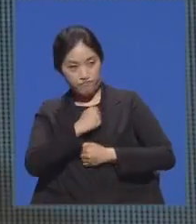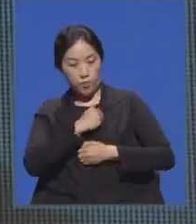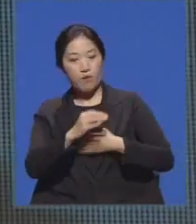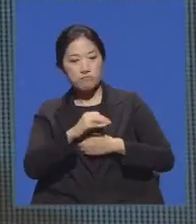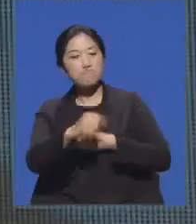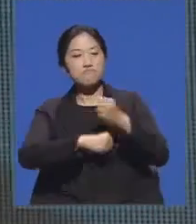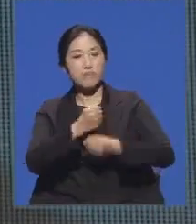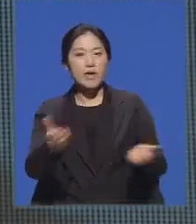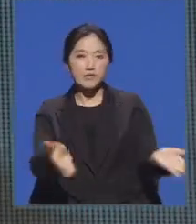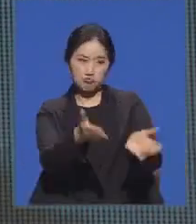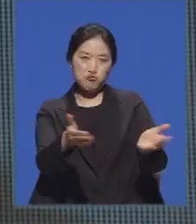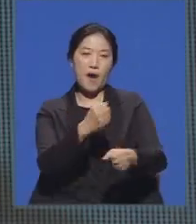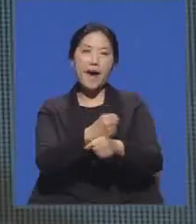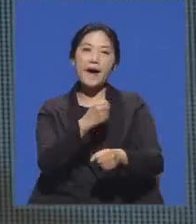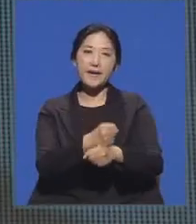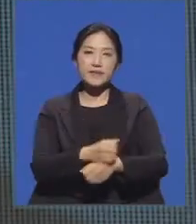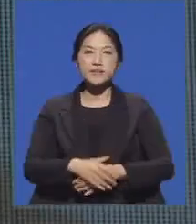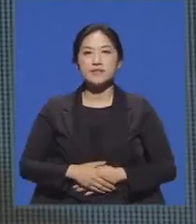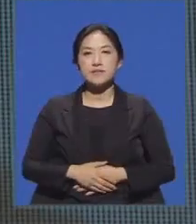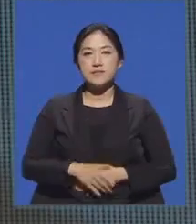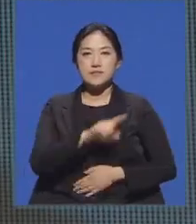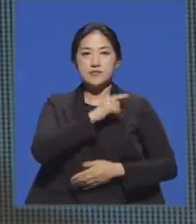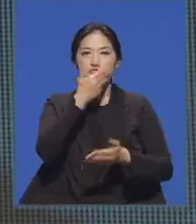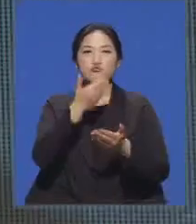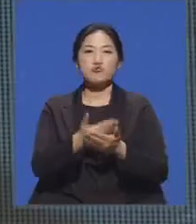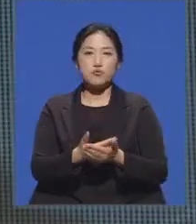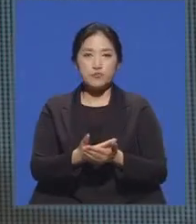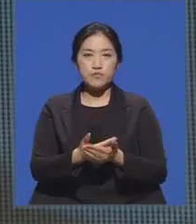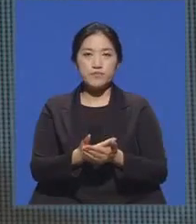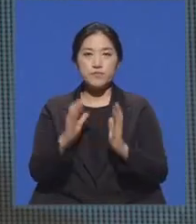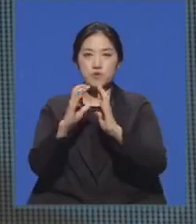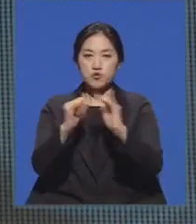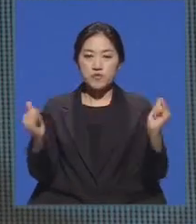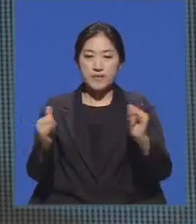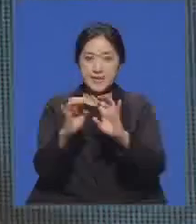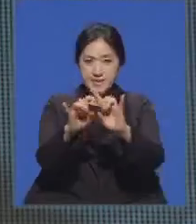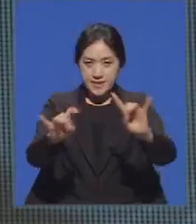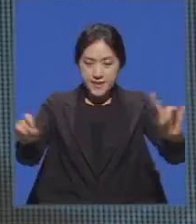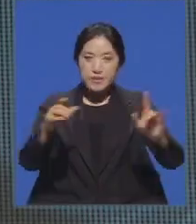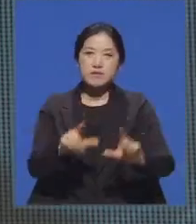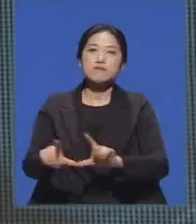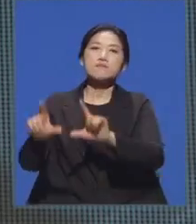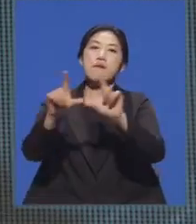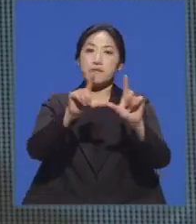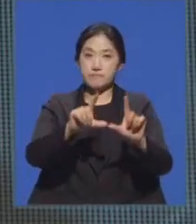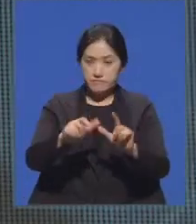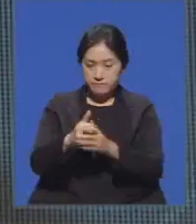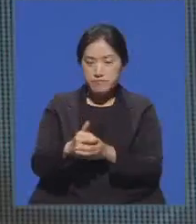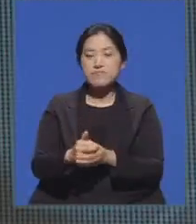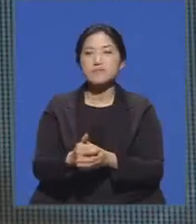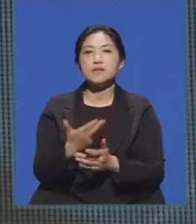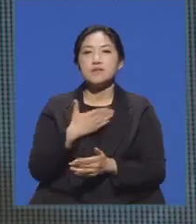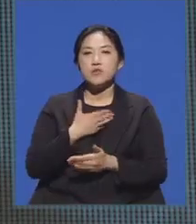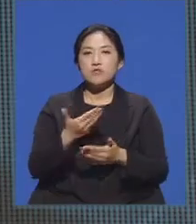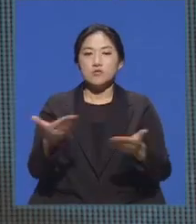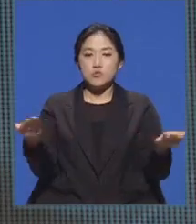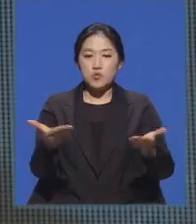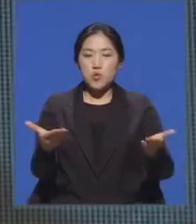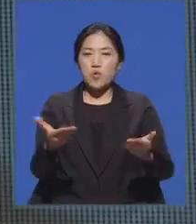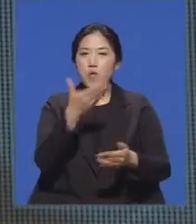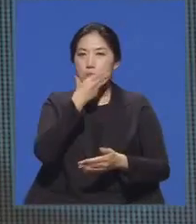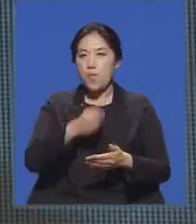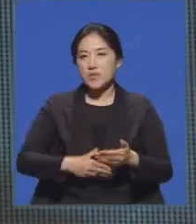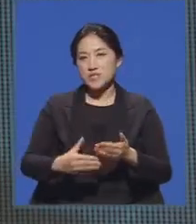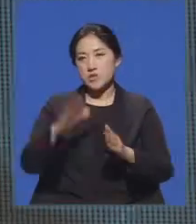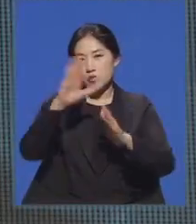기업 활동을 할 수 있도록 하겠습니다. 제일 중요한 것은 국민 개개인의 삶입니다. 저는